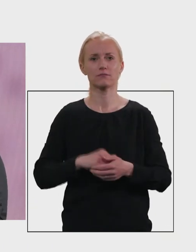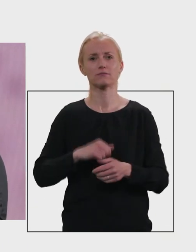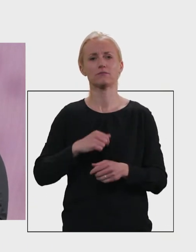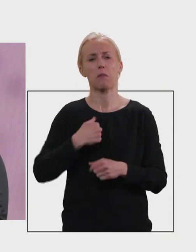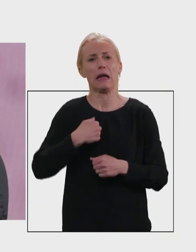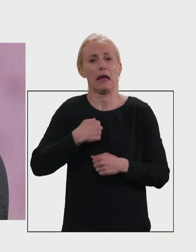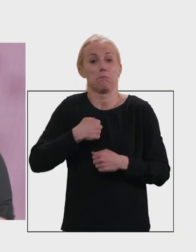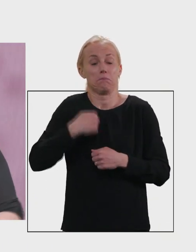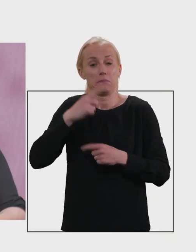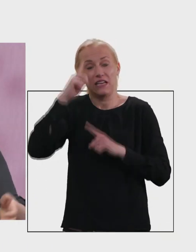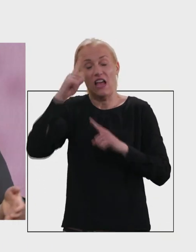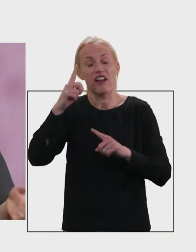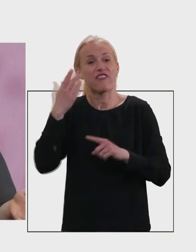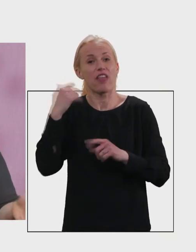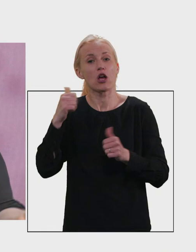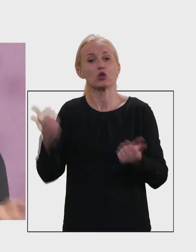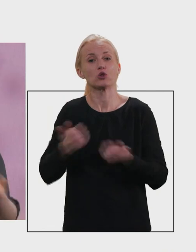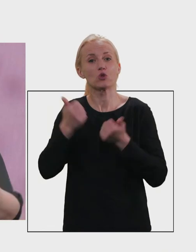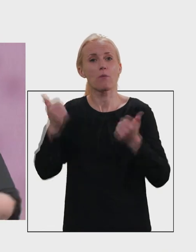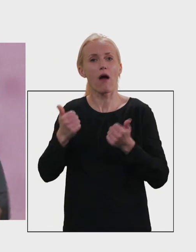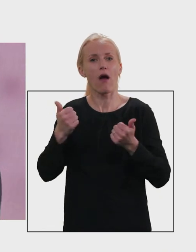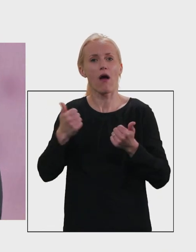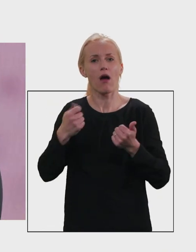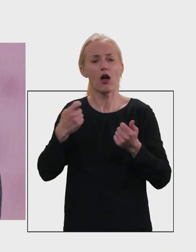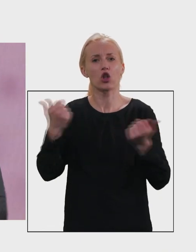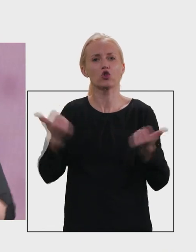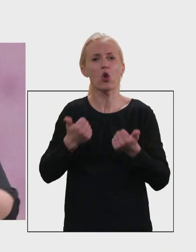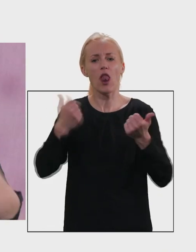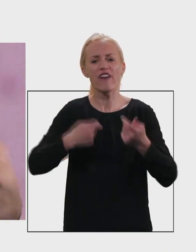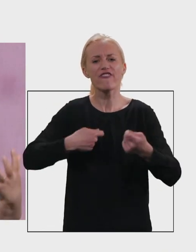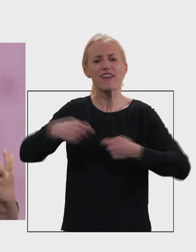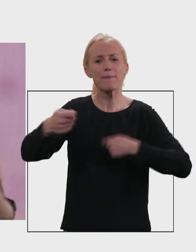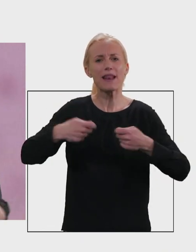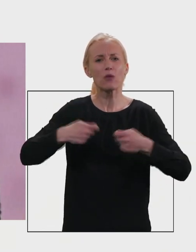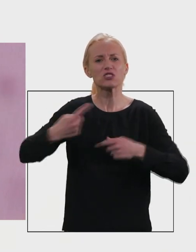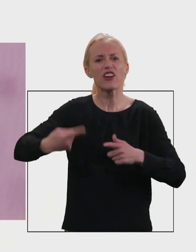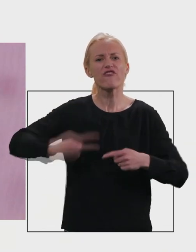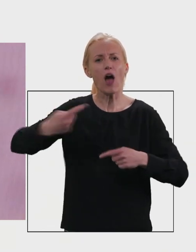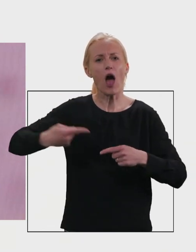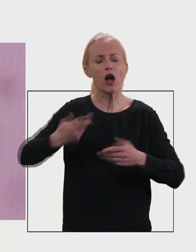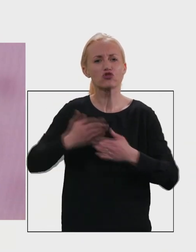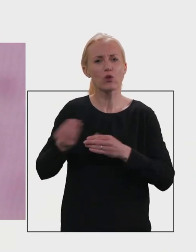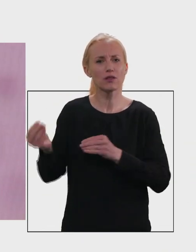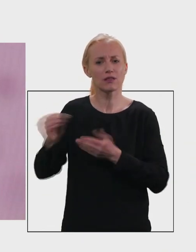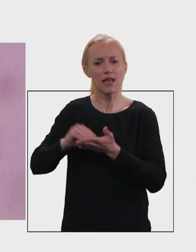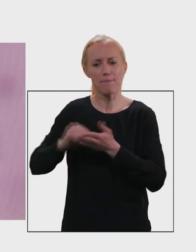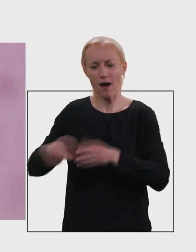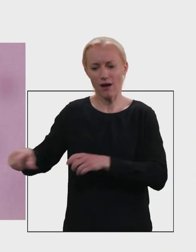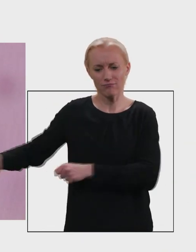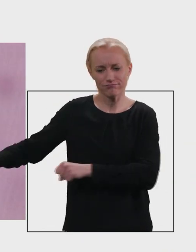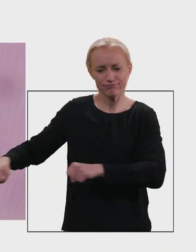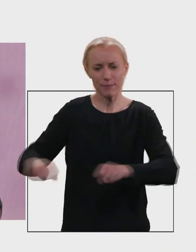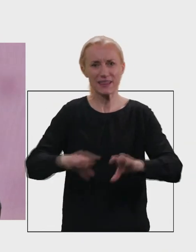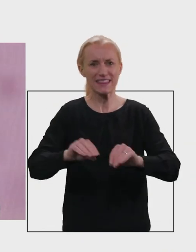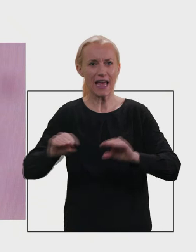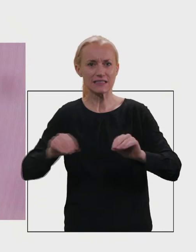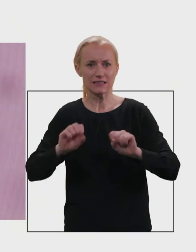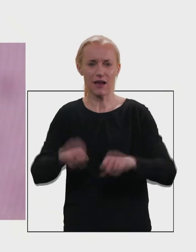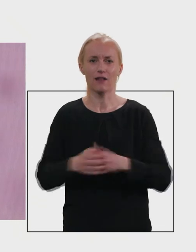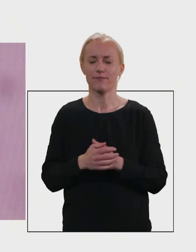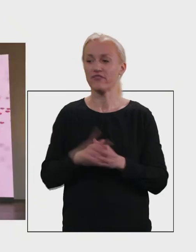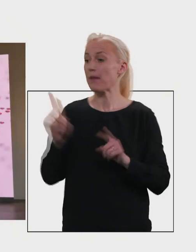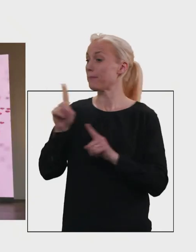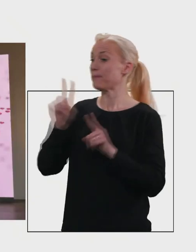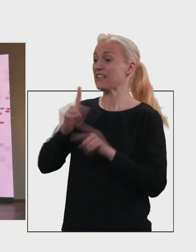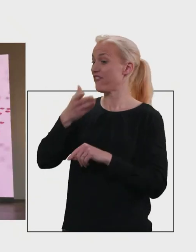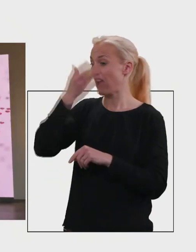da wäre jetzt super gewesen, wir hätten den tollen Vermittlungswagen schon dabei gehabt, um das Ganze mal ertasten zu können. Also wir haben es tatsächlich nicht vergessen,